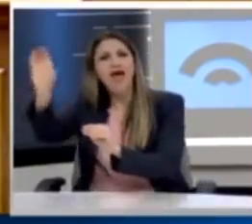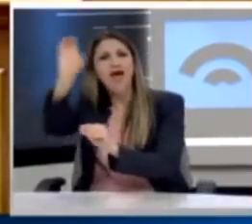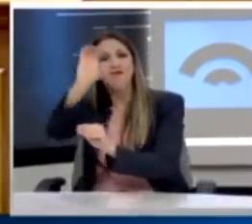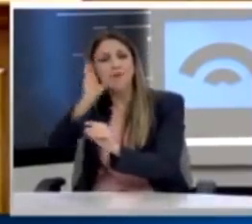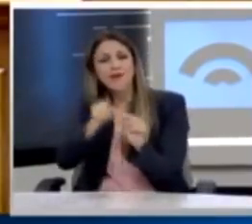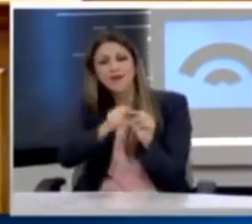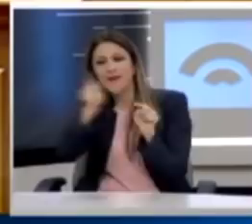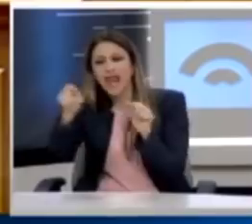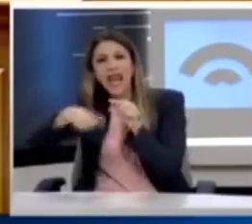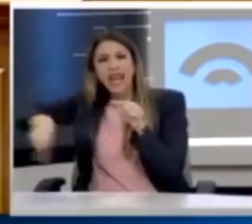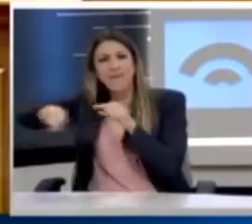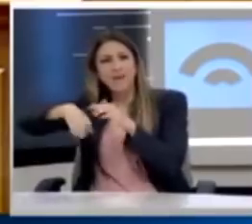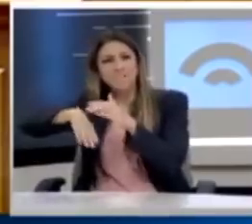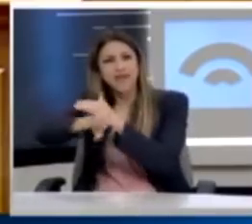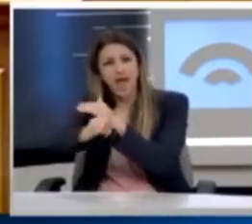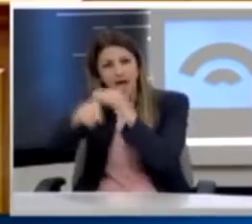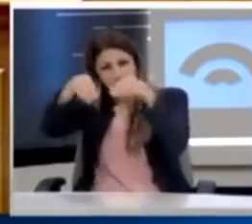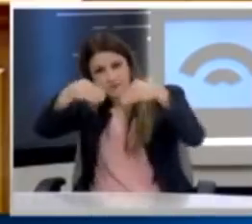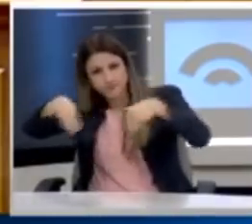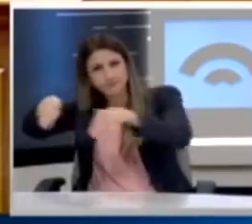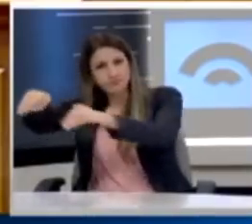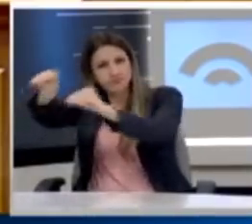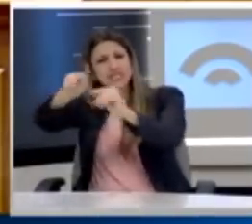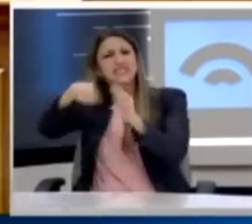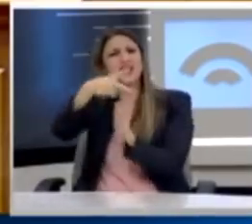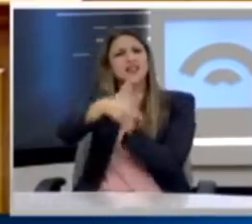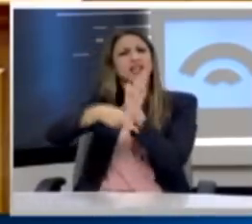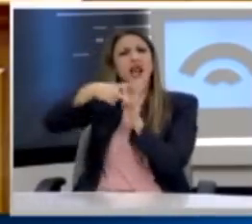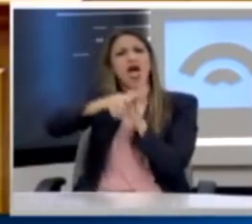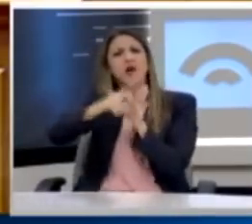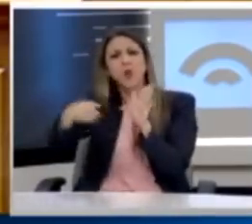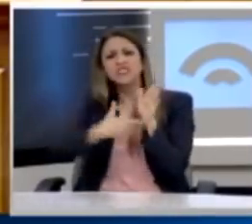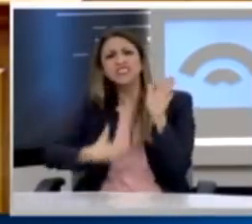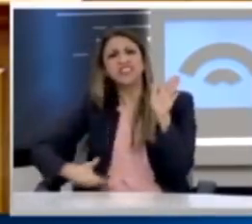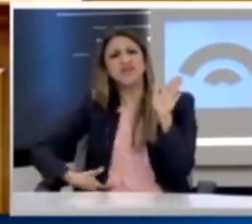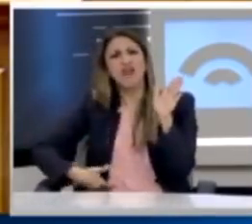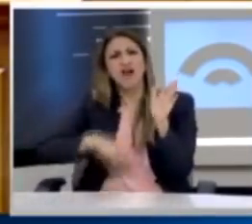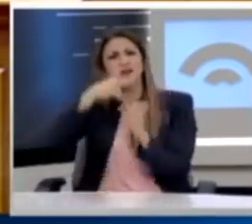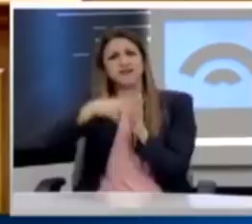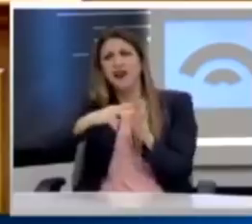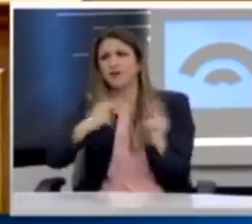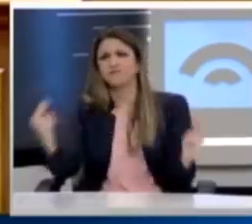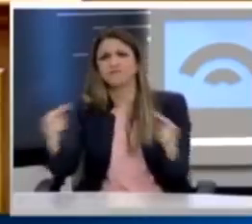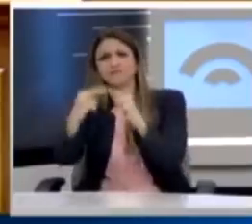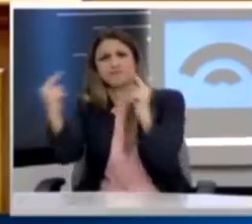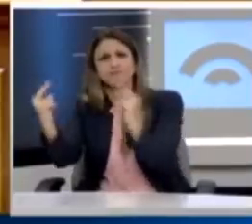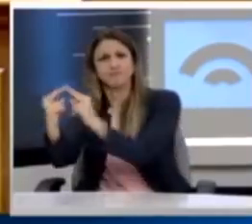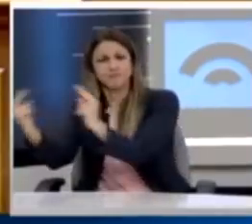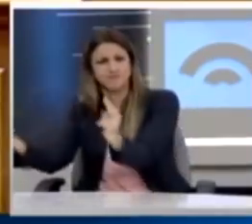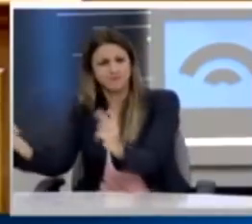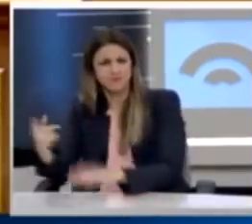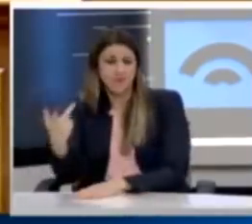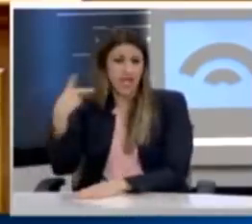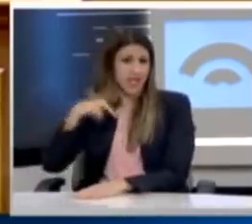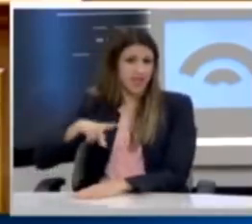του λιμανιού του Πειραιά και την ανάπτυξη σιδηροδρομικών δικτύων της Σερβίας. Η κυβέρνησή σας, με τη